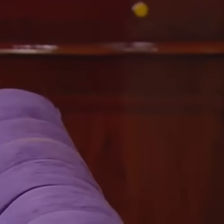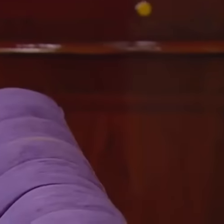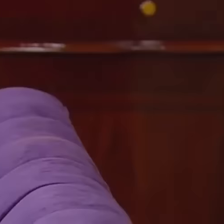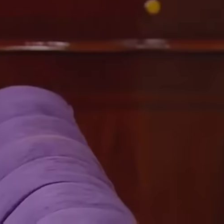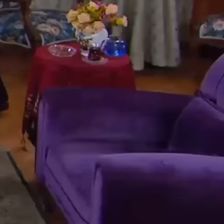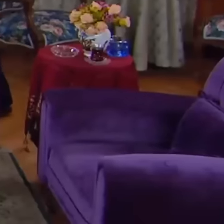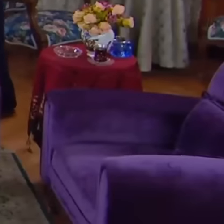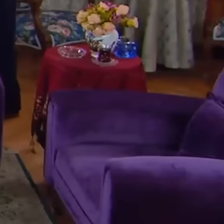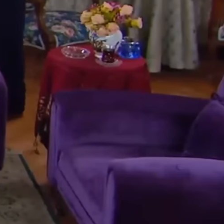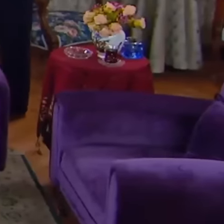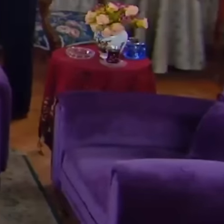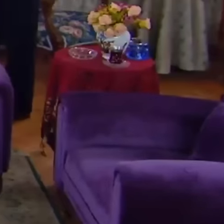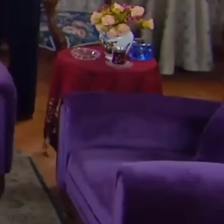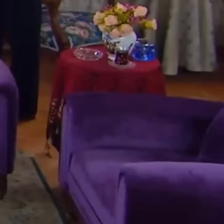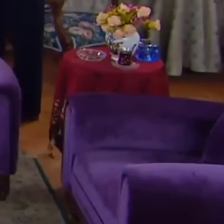keyifle yaslandı.